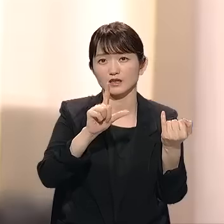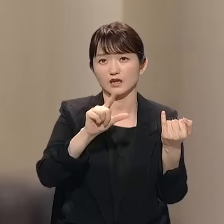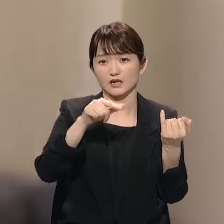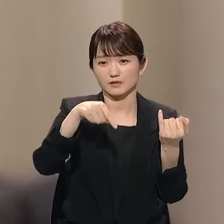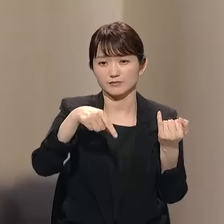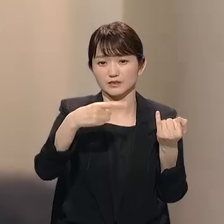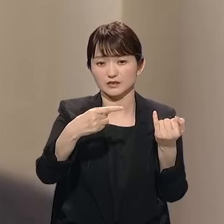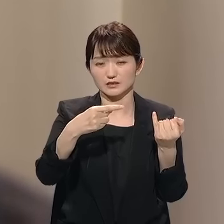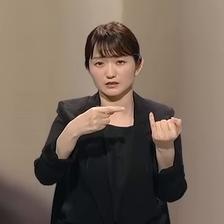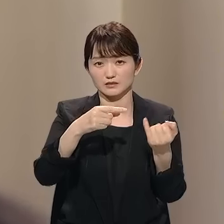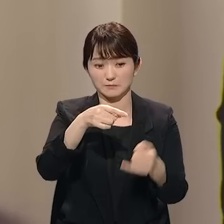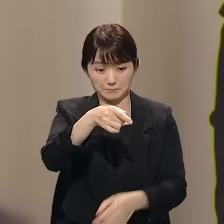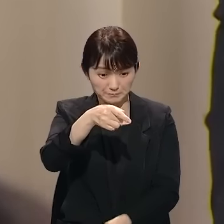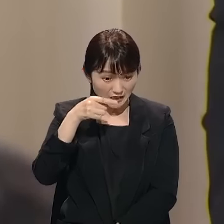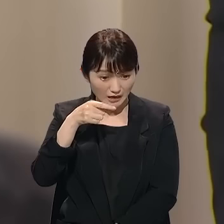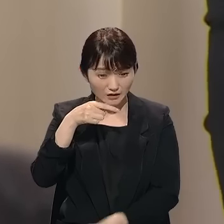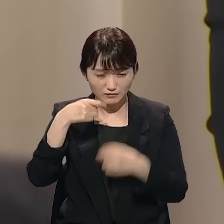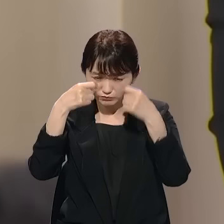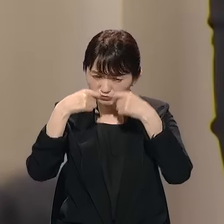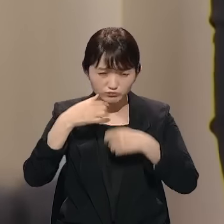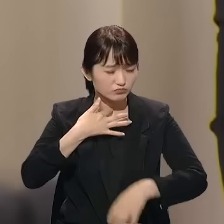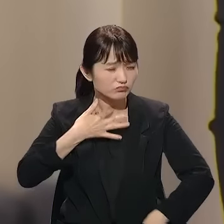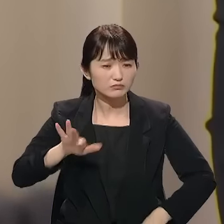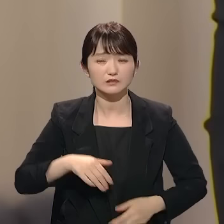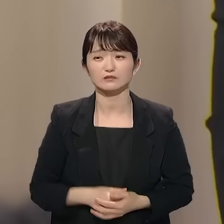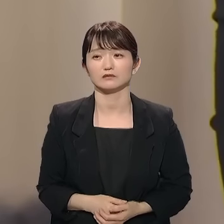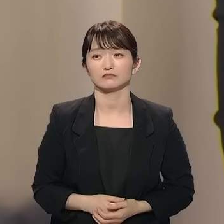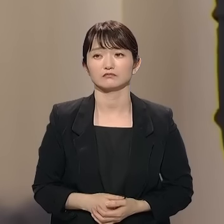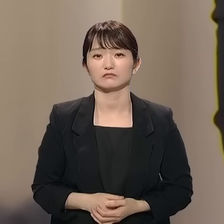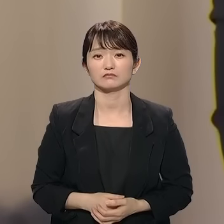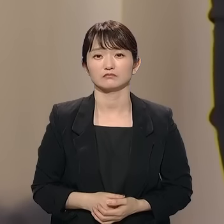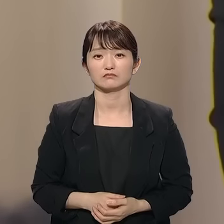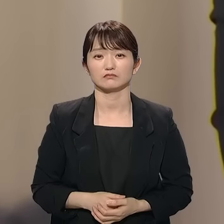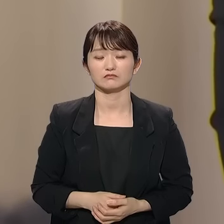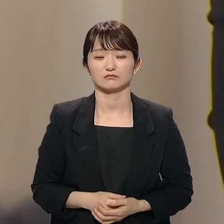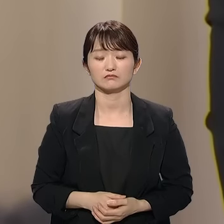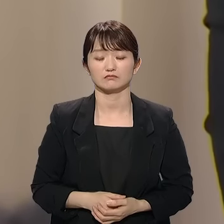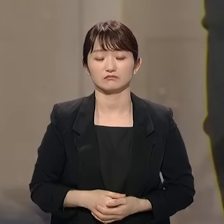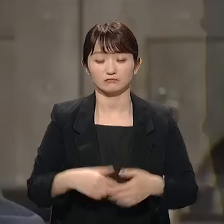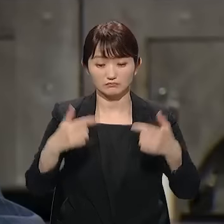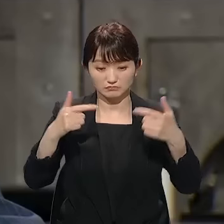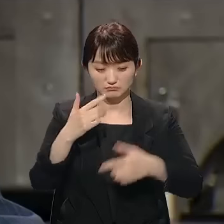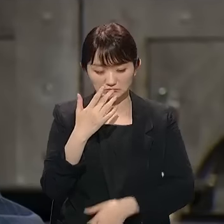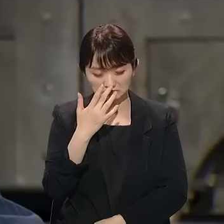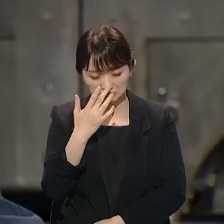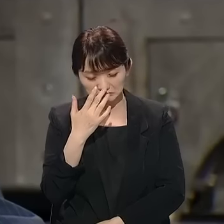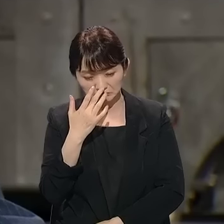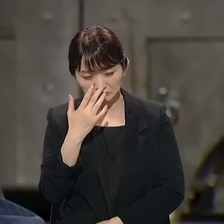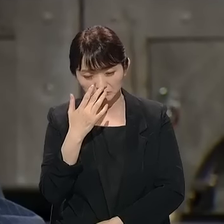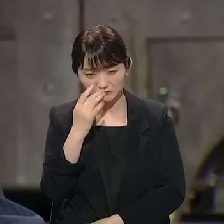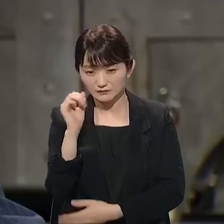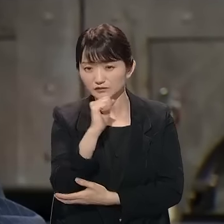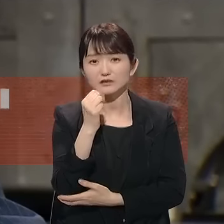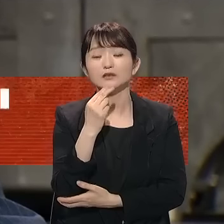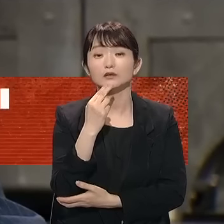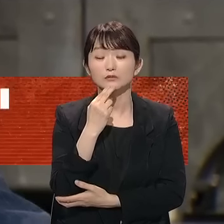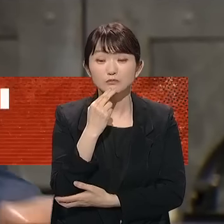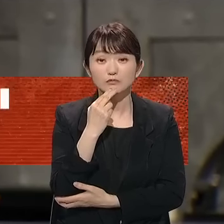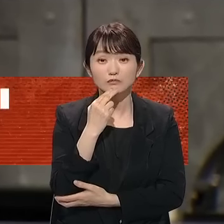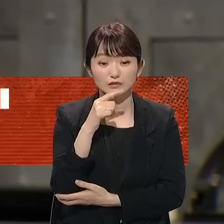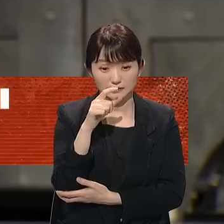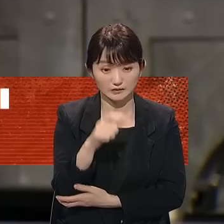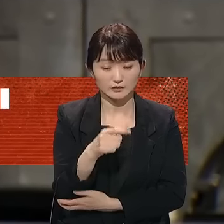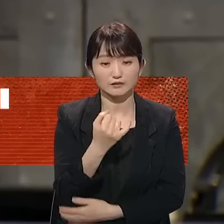말이죠. 네, 항상 담담하고 냉정할 정도로 어떤 흐트러짐이 없었던 그래서 센 언니라고 불렸던 박세리 선수입니다.